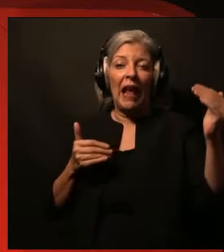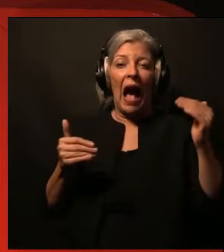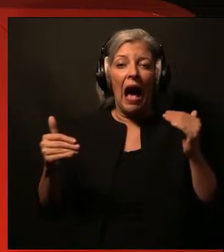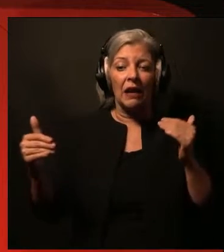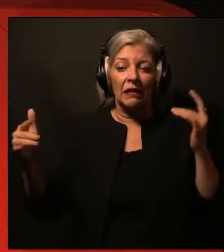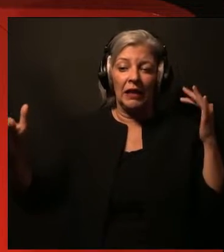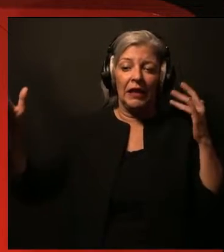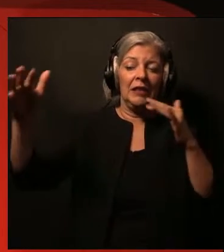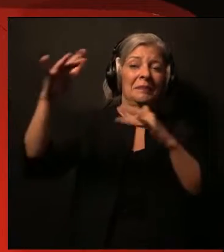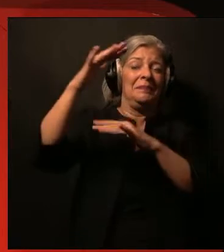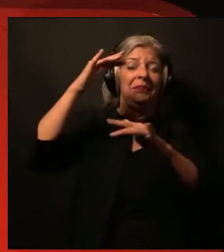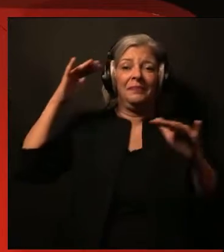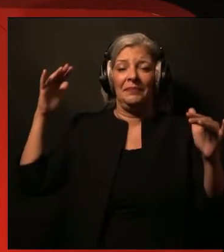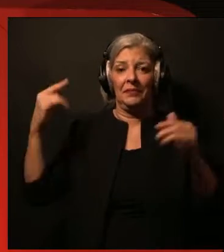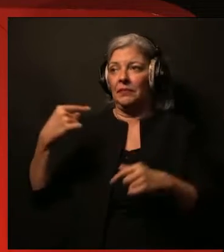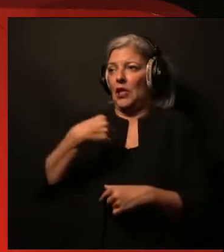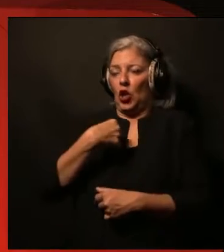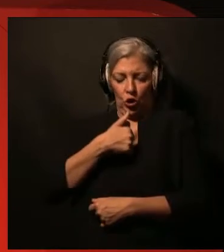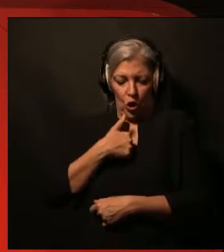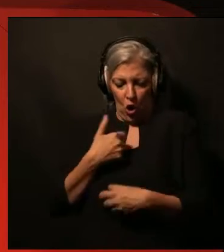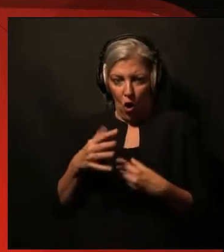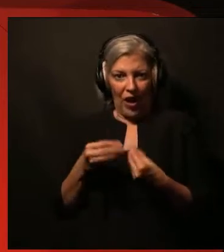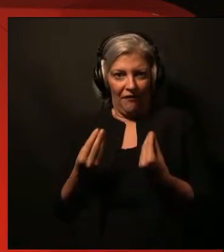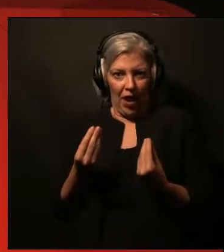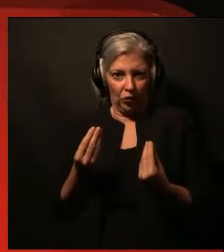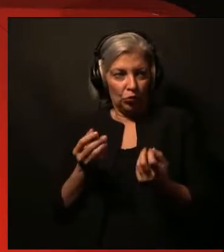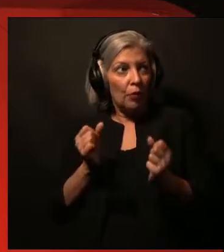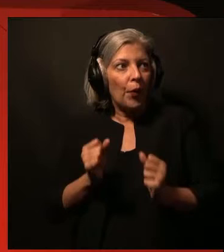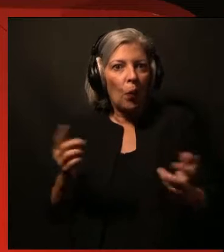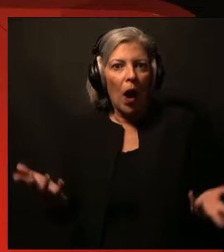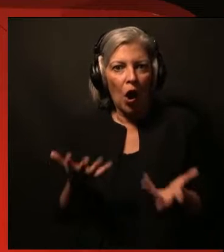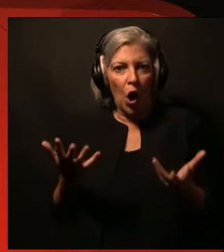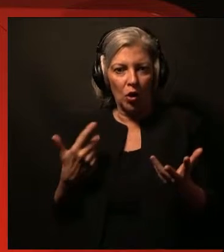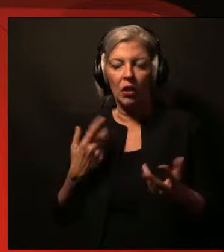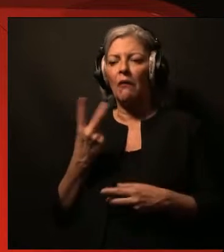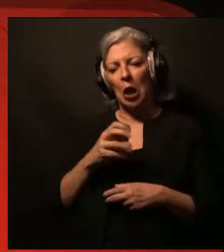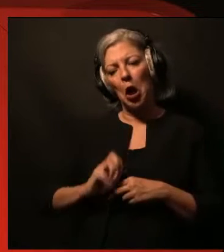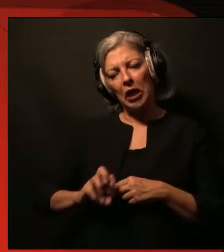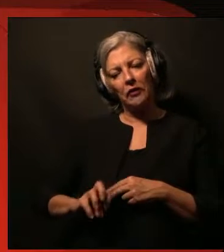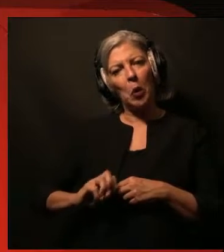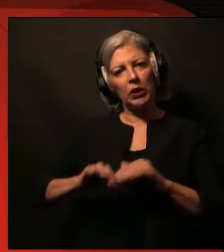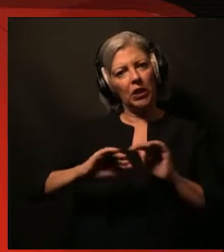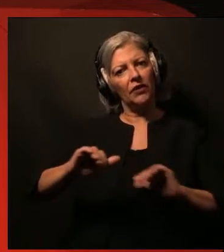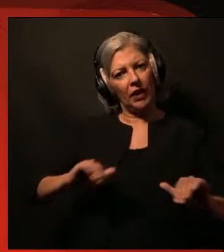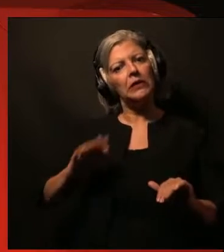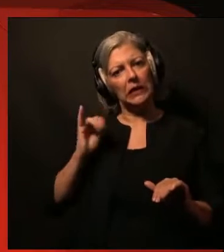Oltre a differenziare i miei rifiuti per materiale sperando che vengano riciclati